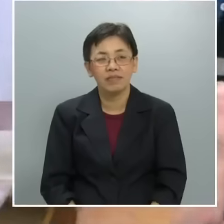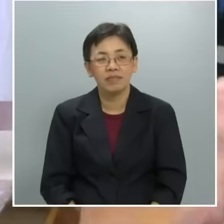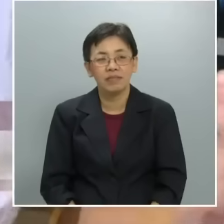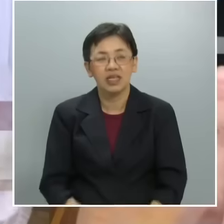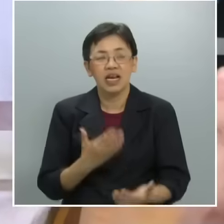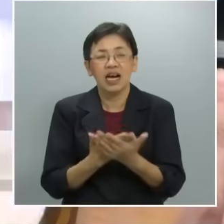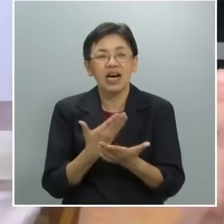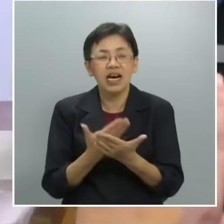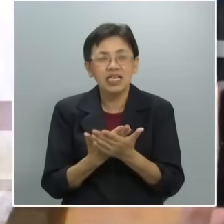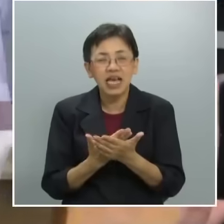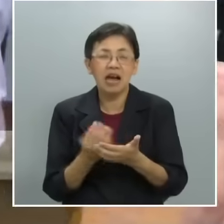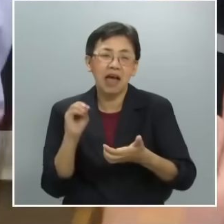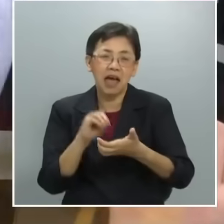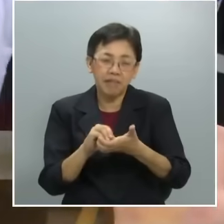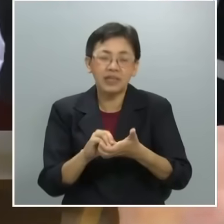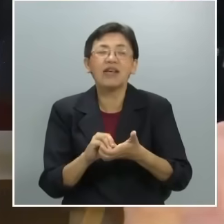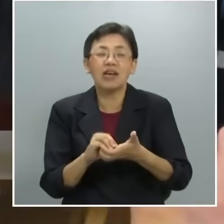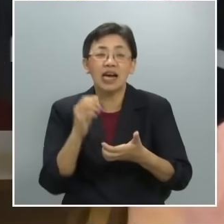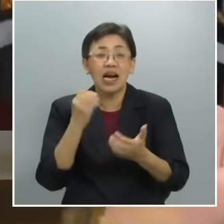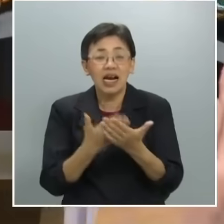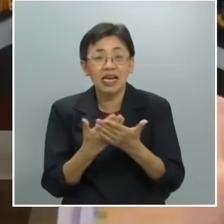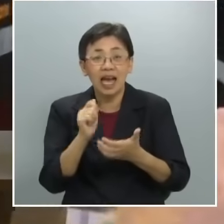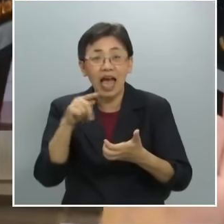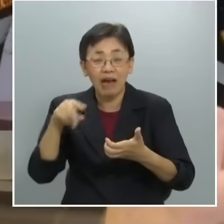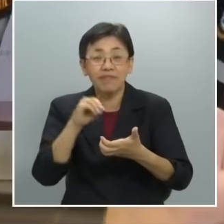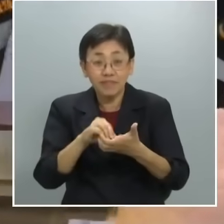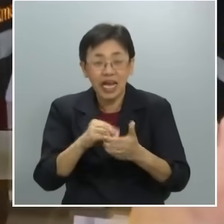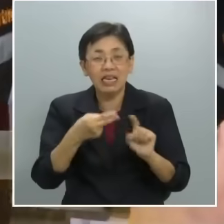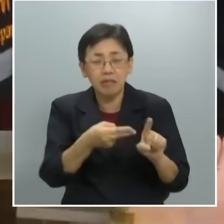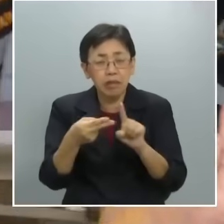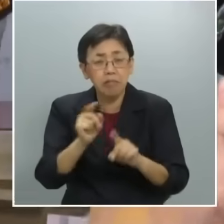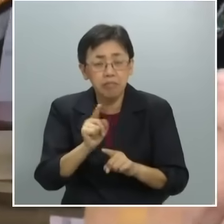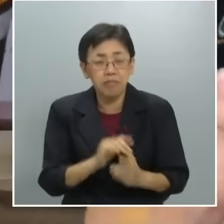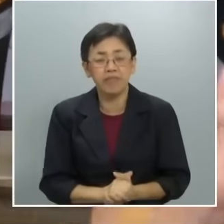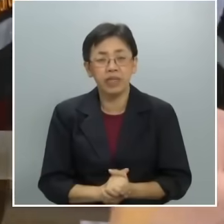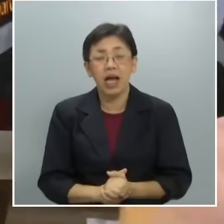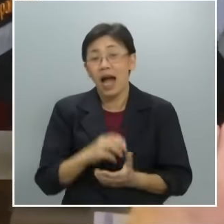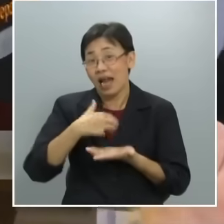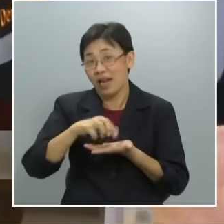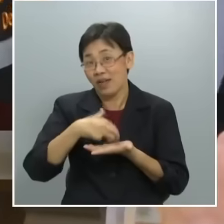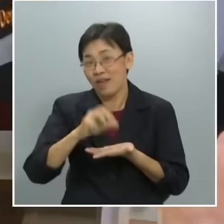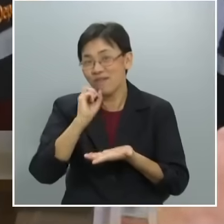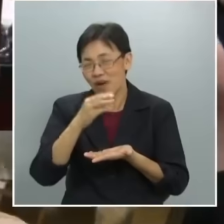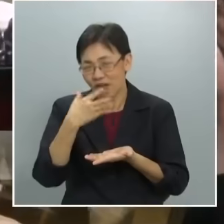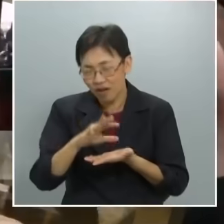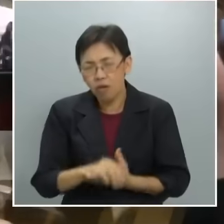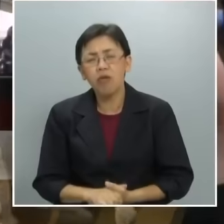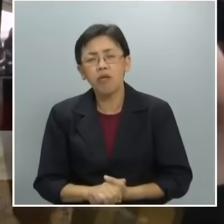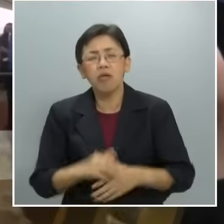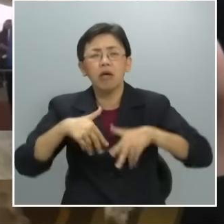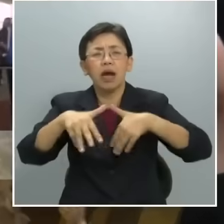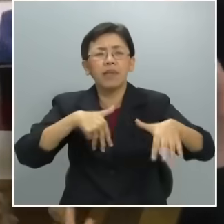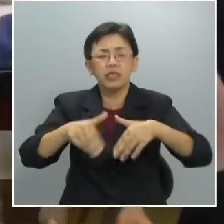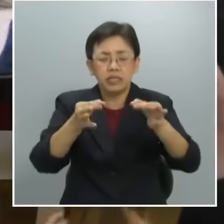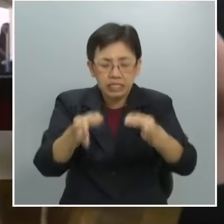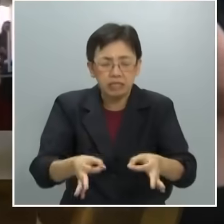จิตอลว่ายังไงที่น้ำตีเน้นย้ำเนี่ยนะครับท่านผู้ชมนอกจากประเด็นที่อย่างที่บอกไปว่าให้ประชาชนเป็นคน